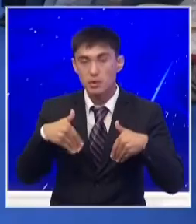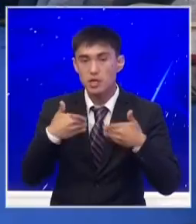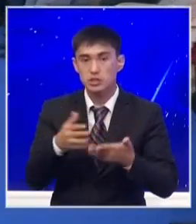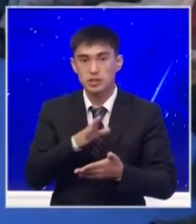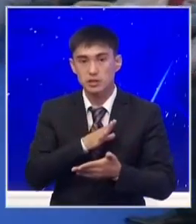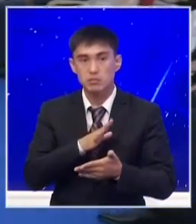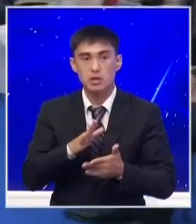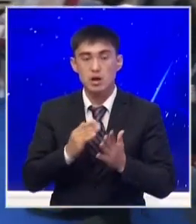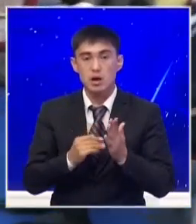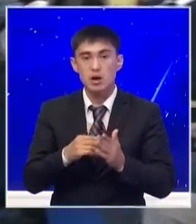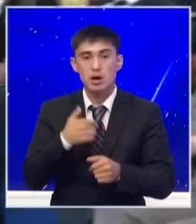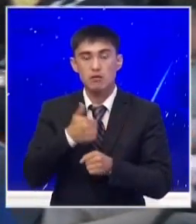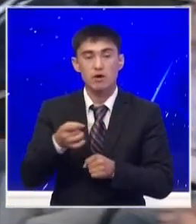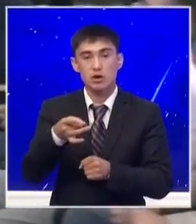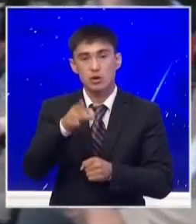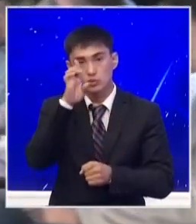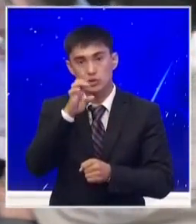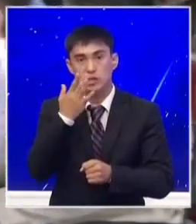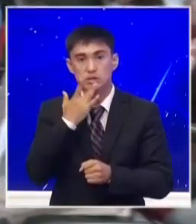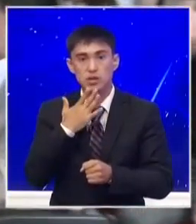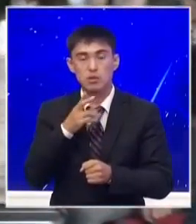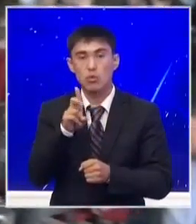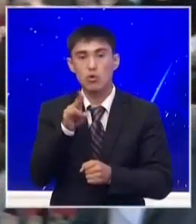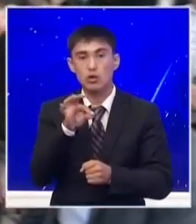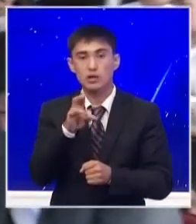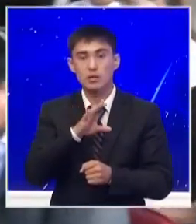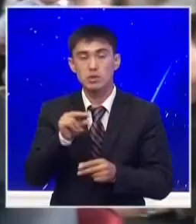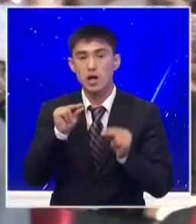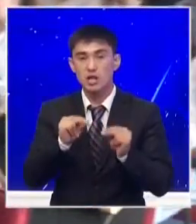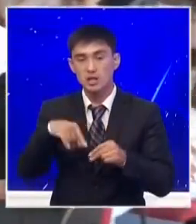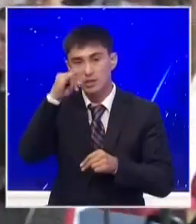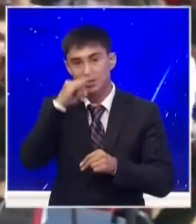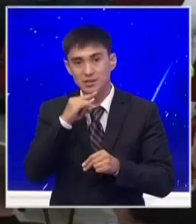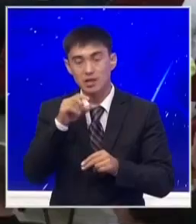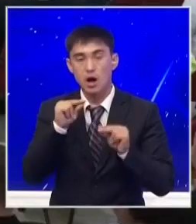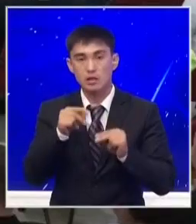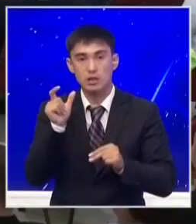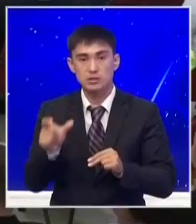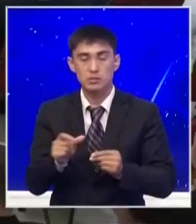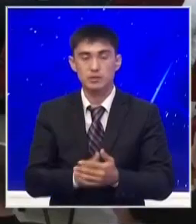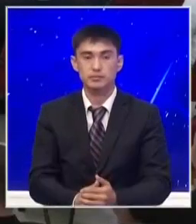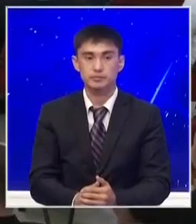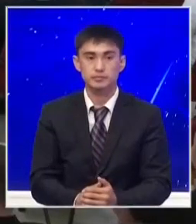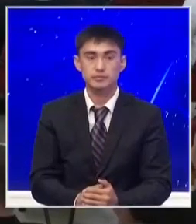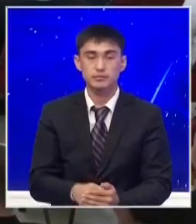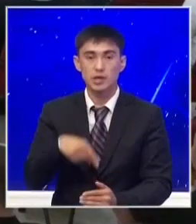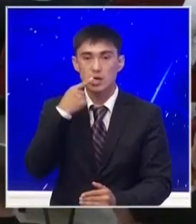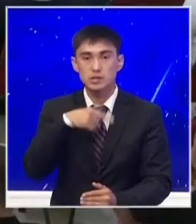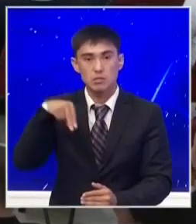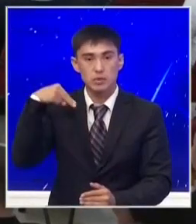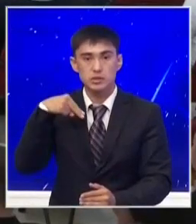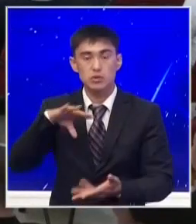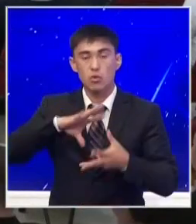предложениях, поднятых главой государства на национальном курултае Адлетте Казахстан Адал Азамат. Как сказал президент,